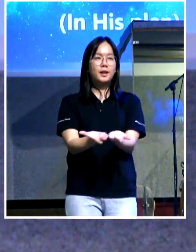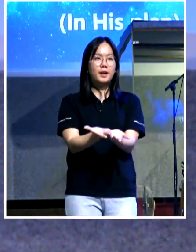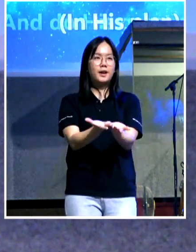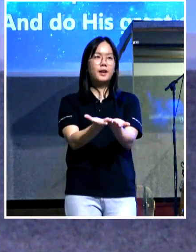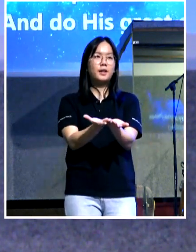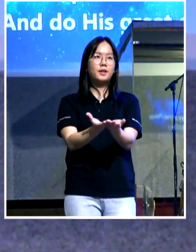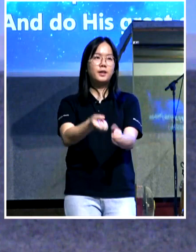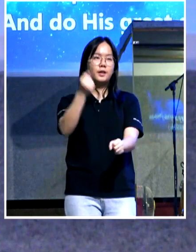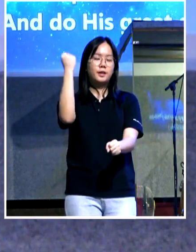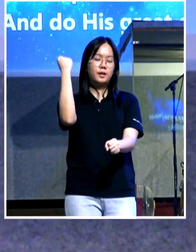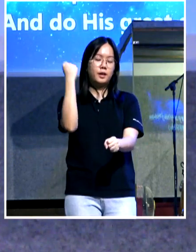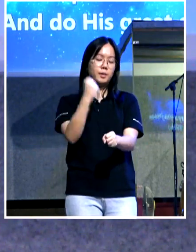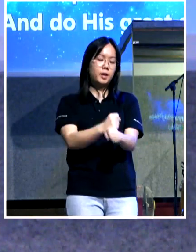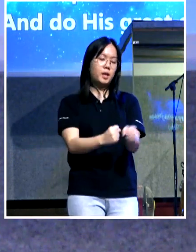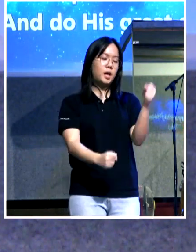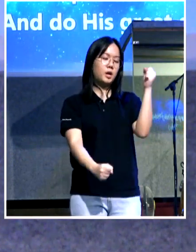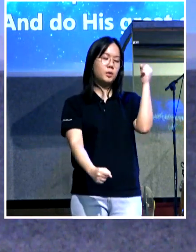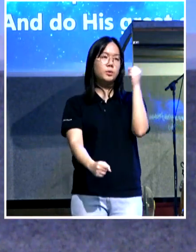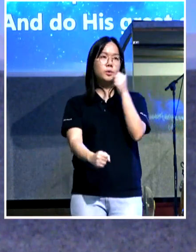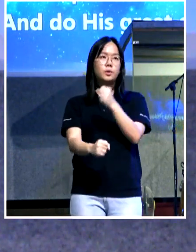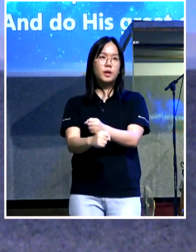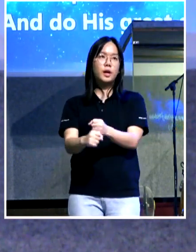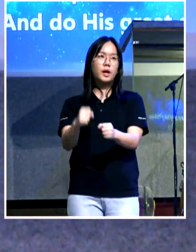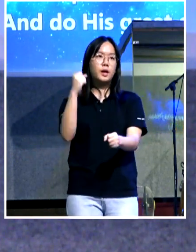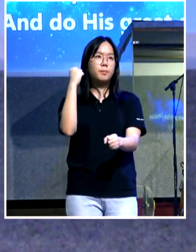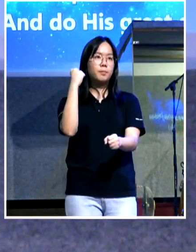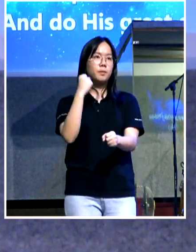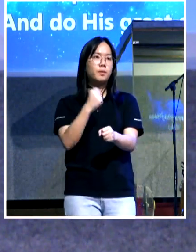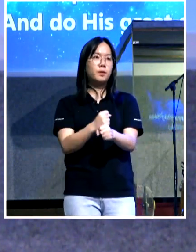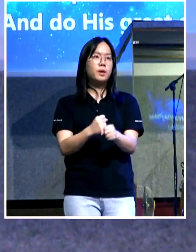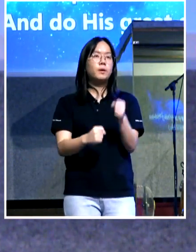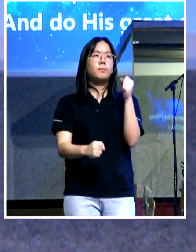rencananya dan melakukan